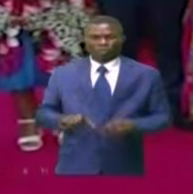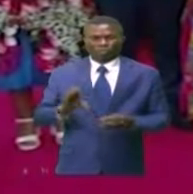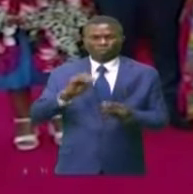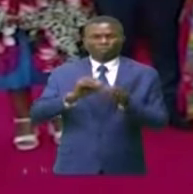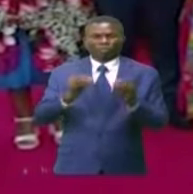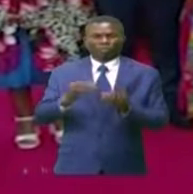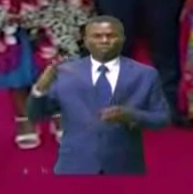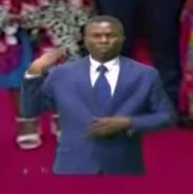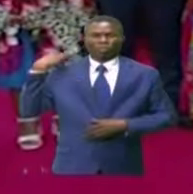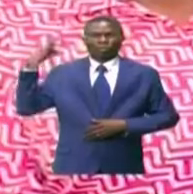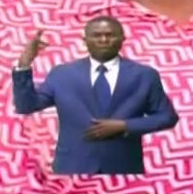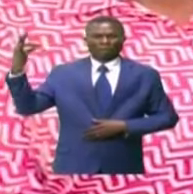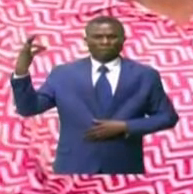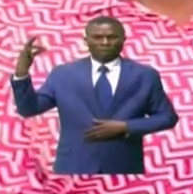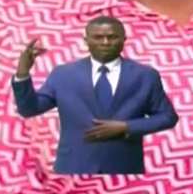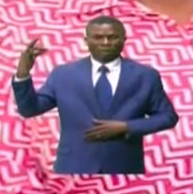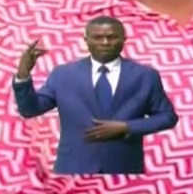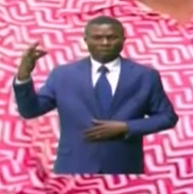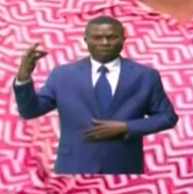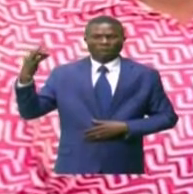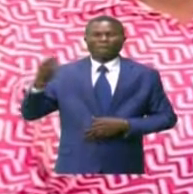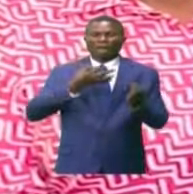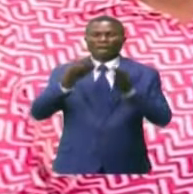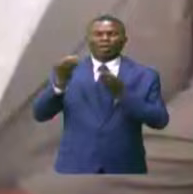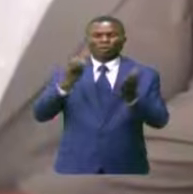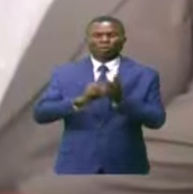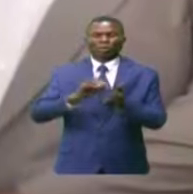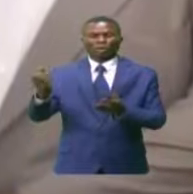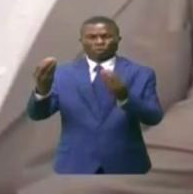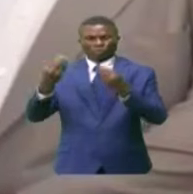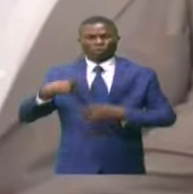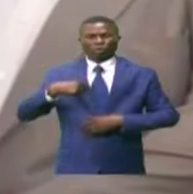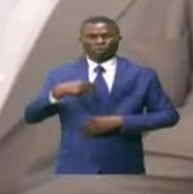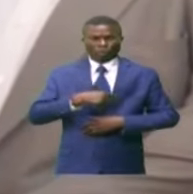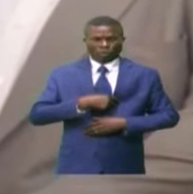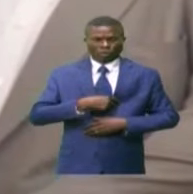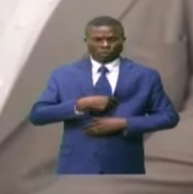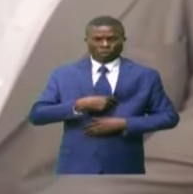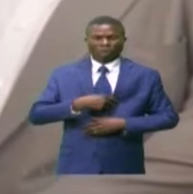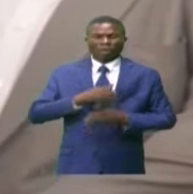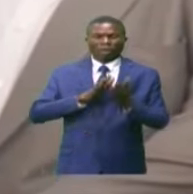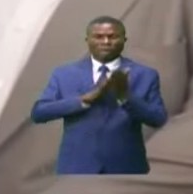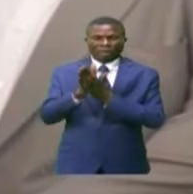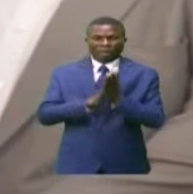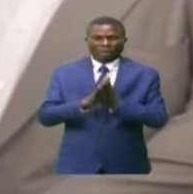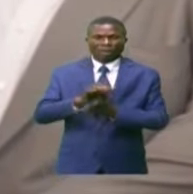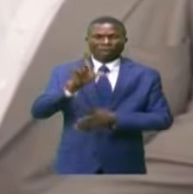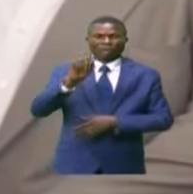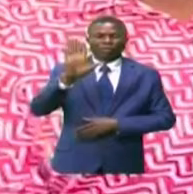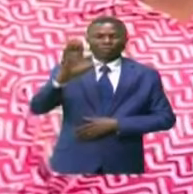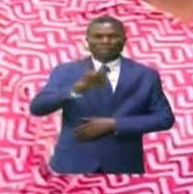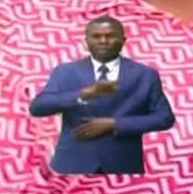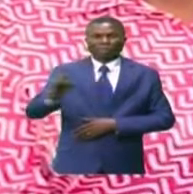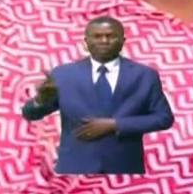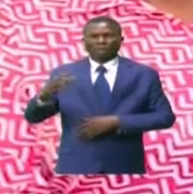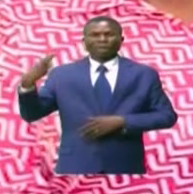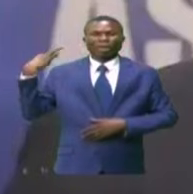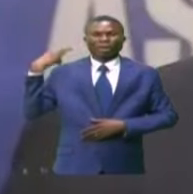nombre de candidatures, en plus d'autres explications nous avons données, mais nous avons insisté sur le fait que 25 000